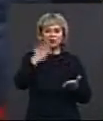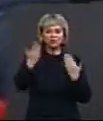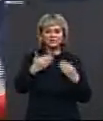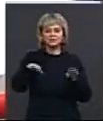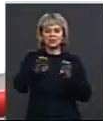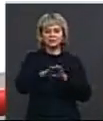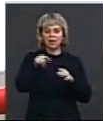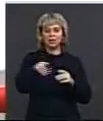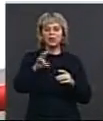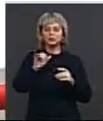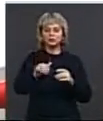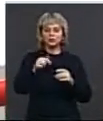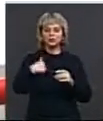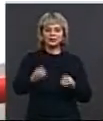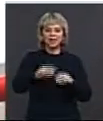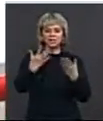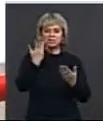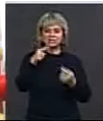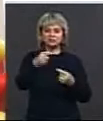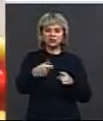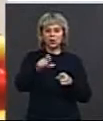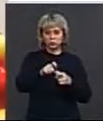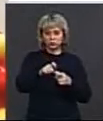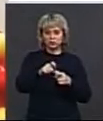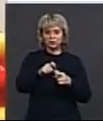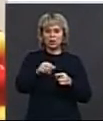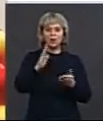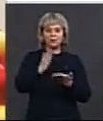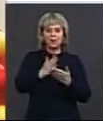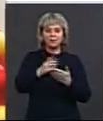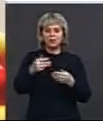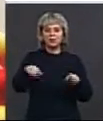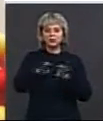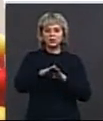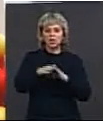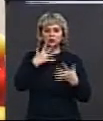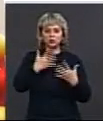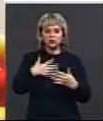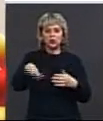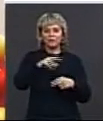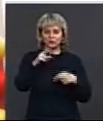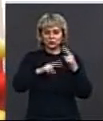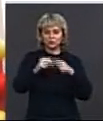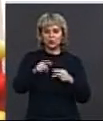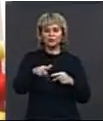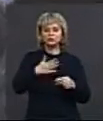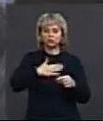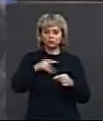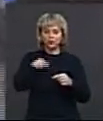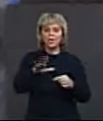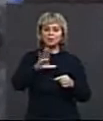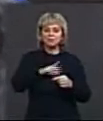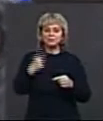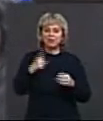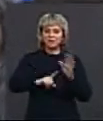весело так. Ну, яркие цвета очень. Прямо так, ну с любовью строили, с душой.